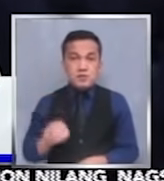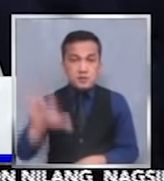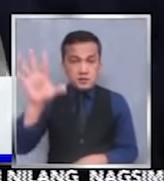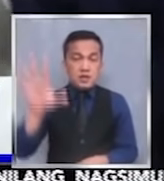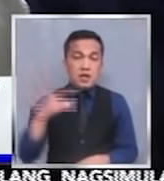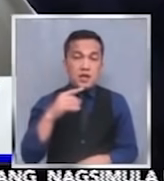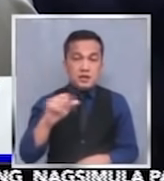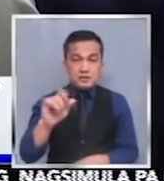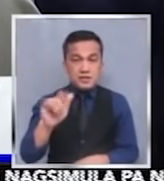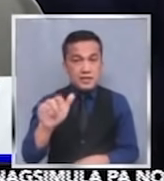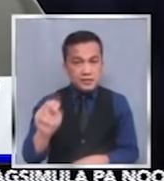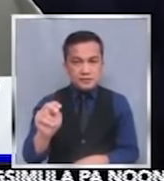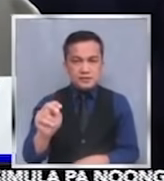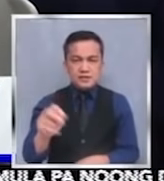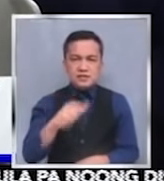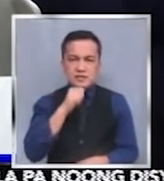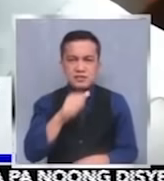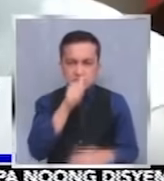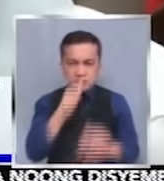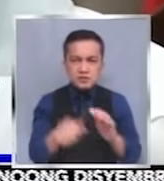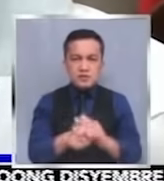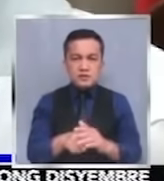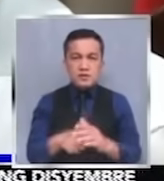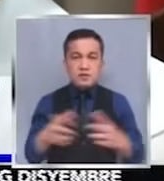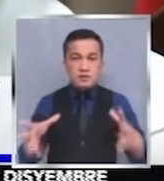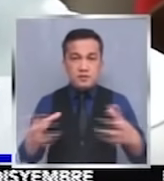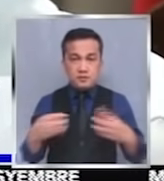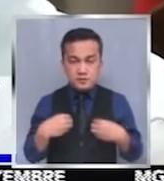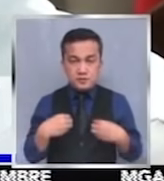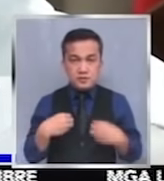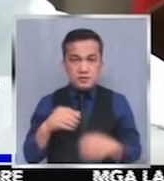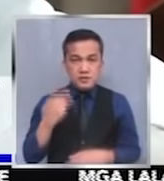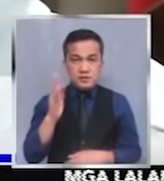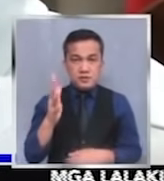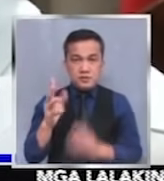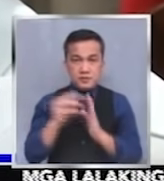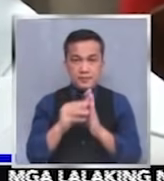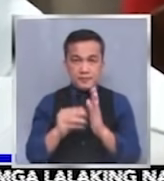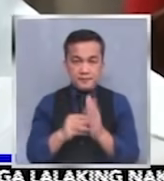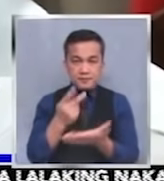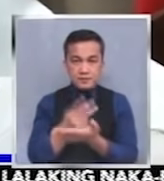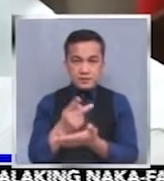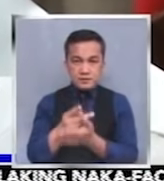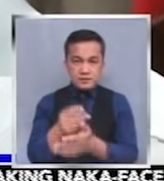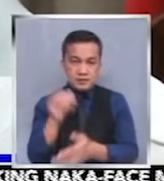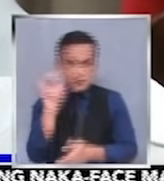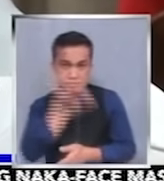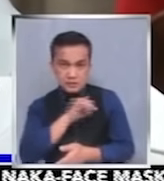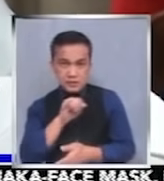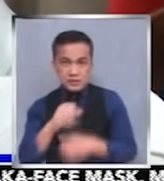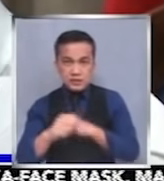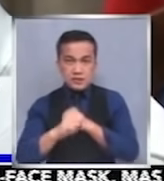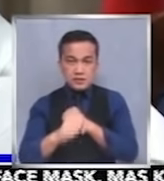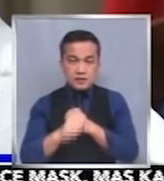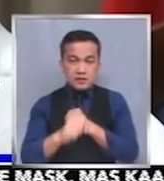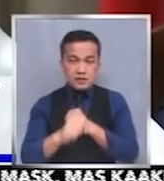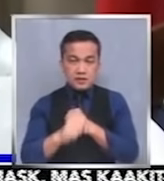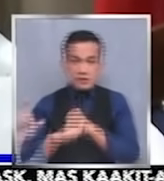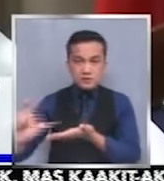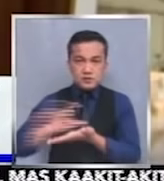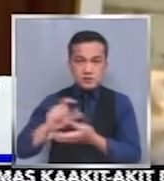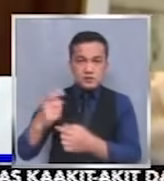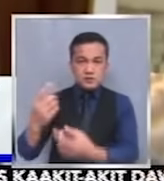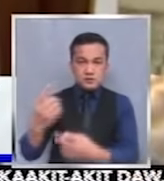rin daw niya tinatago ang pagtanggap ng nasa 50 million pesos na tirang campaign contributions noong 2016.